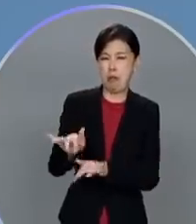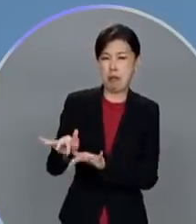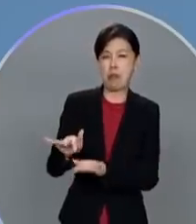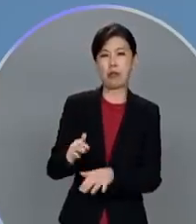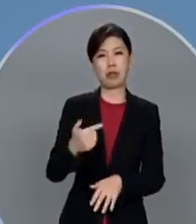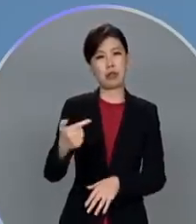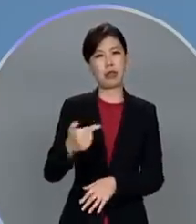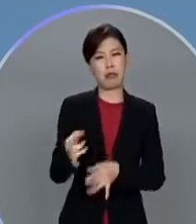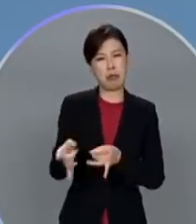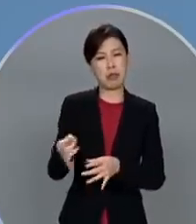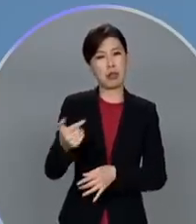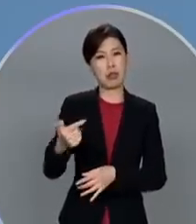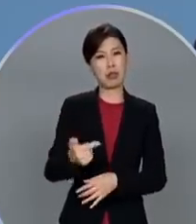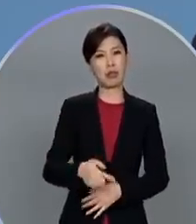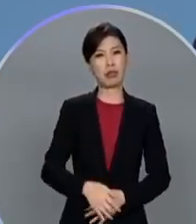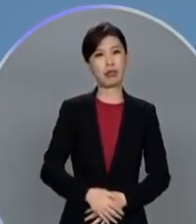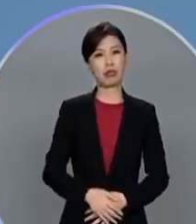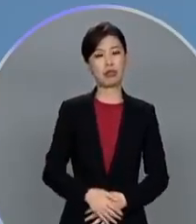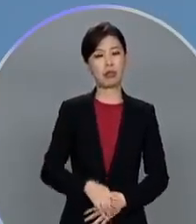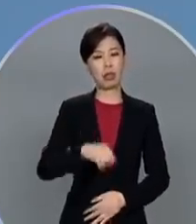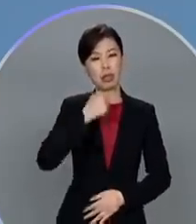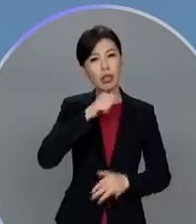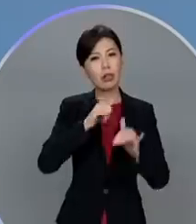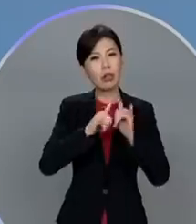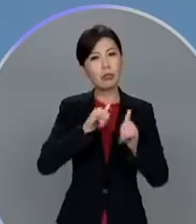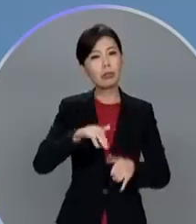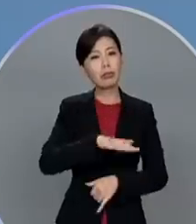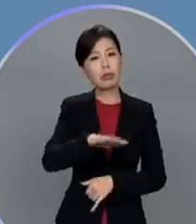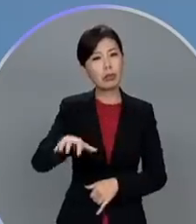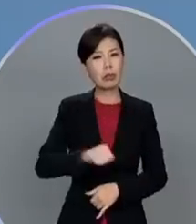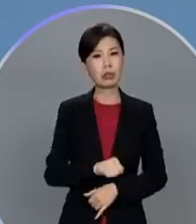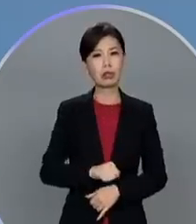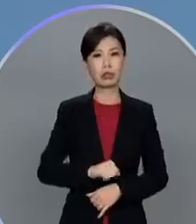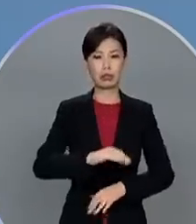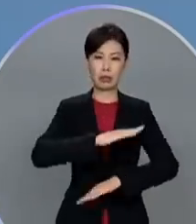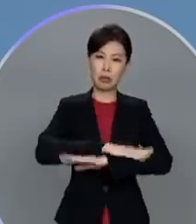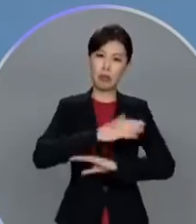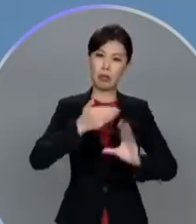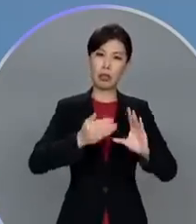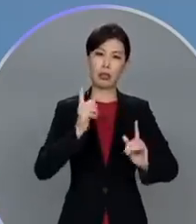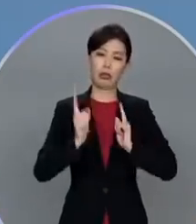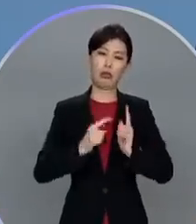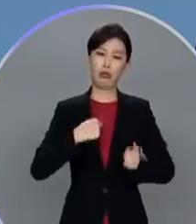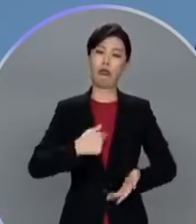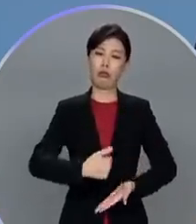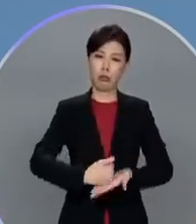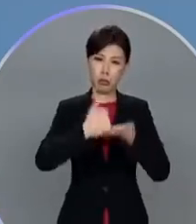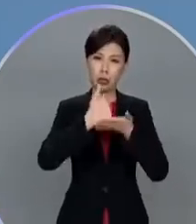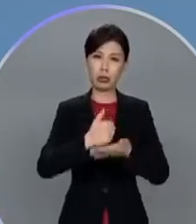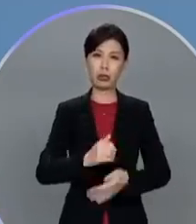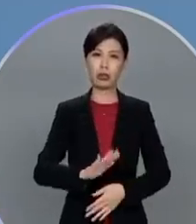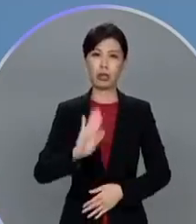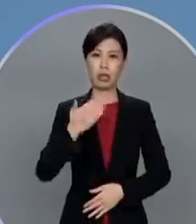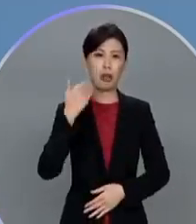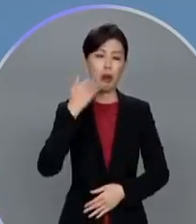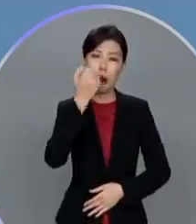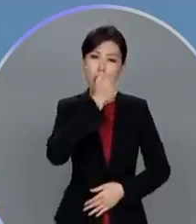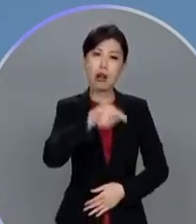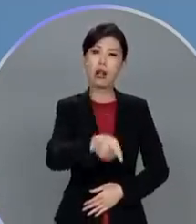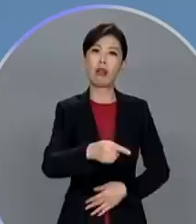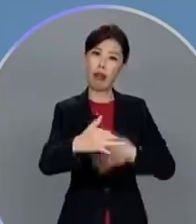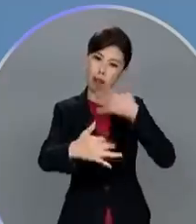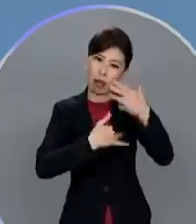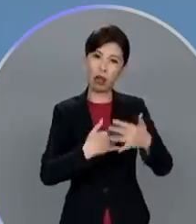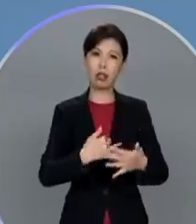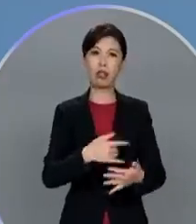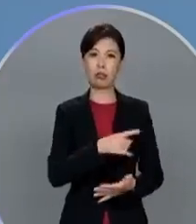奶吗？亲爱的台湾人民，媒体自由我们绝对尊重，恶劣的媒体全民